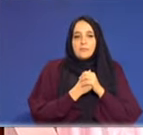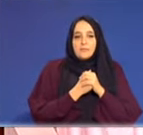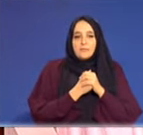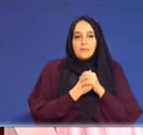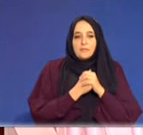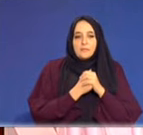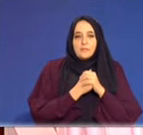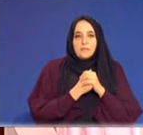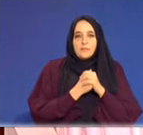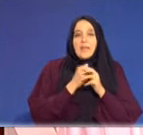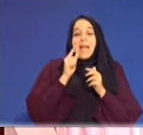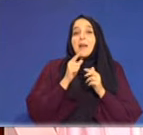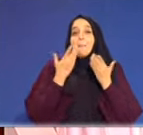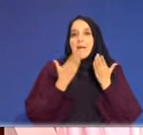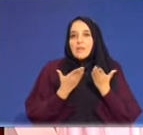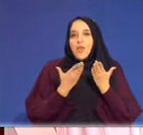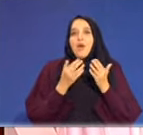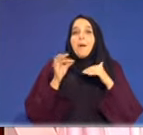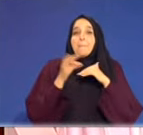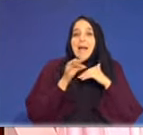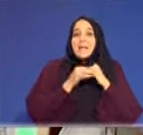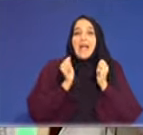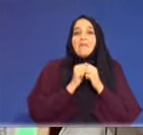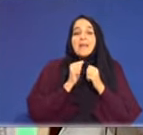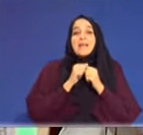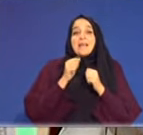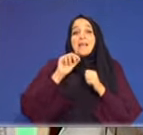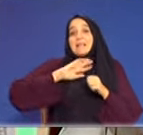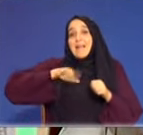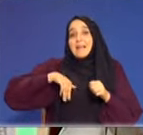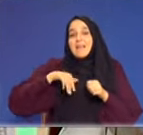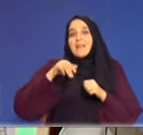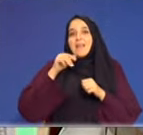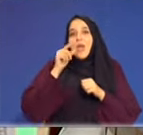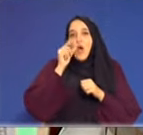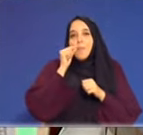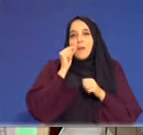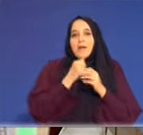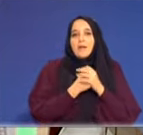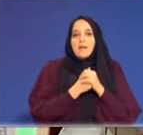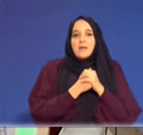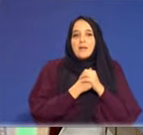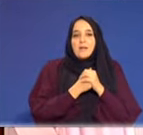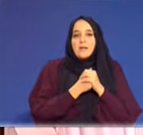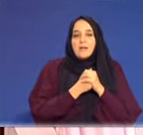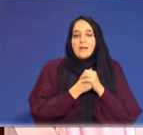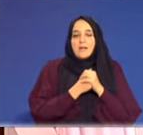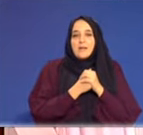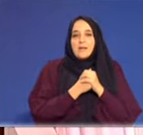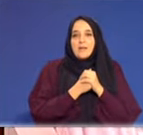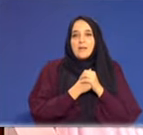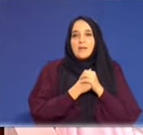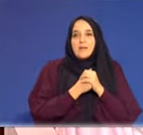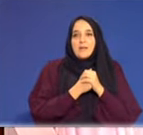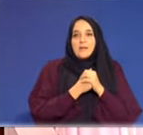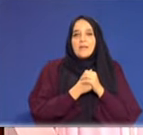ولات بالفتحه ماشي بالكواغط عنده ماشي بالعقد. الخوك؟ ايه كي عاودت ولات خويا عاودت بالعقد